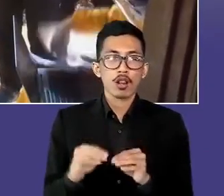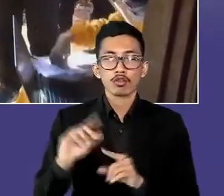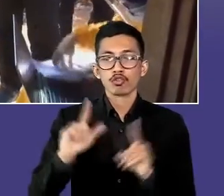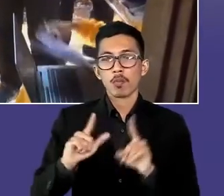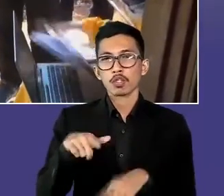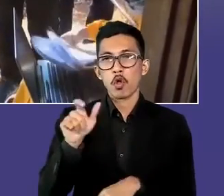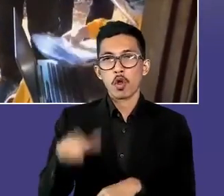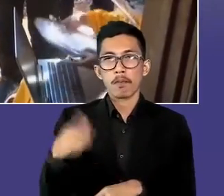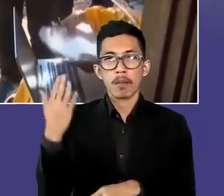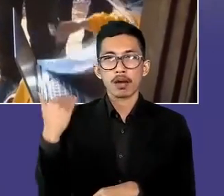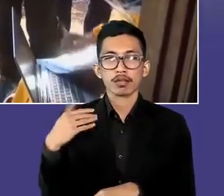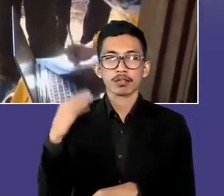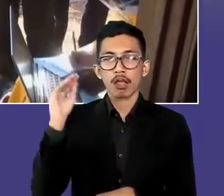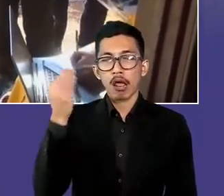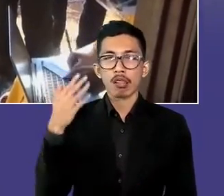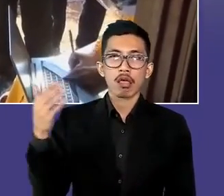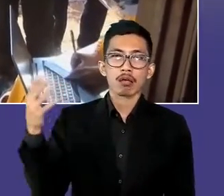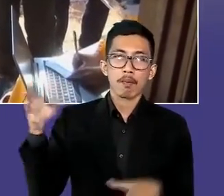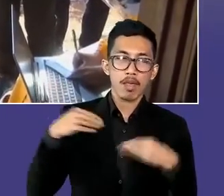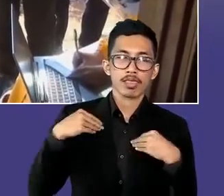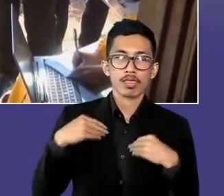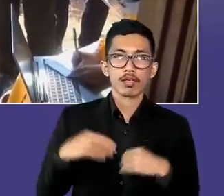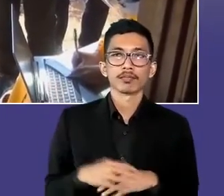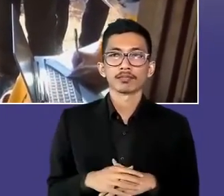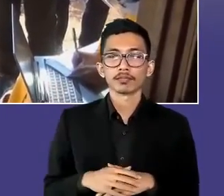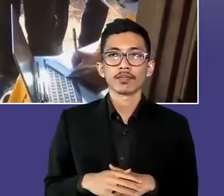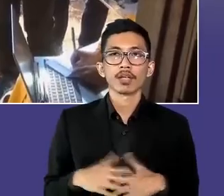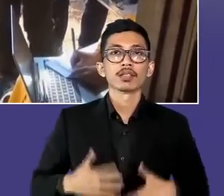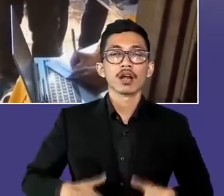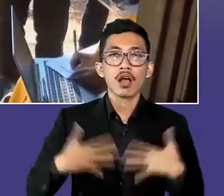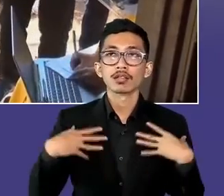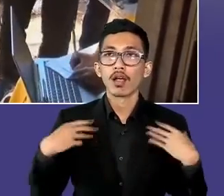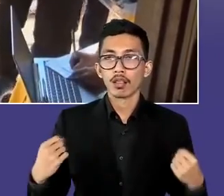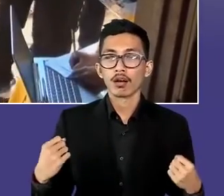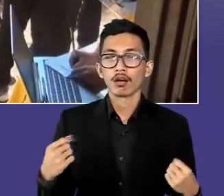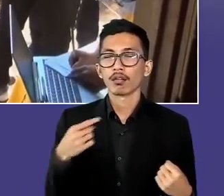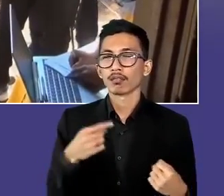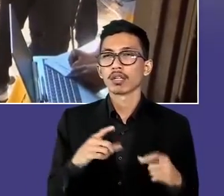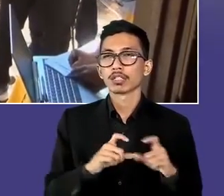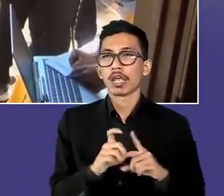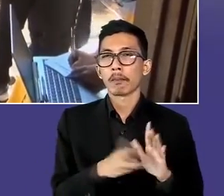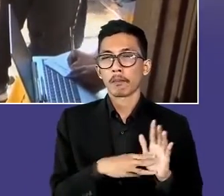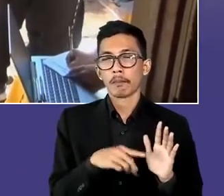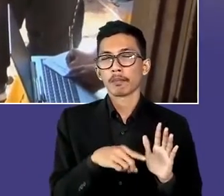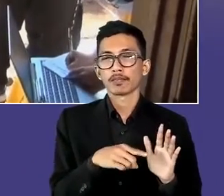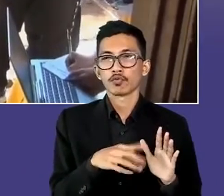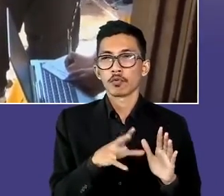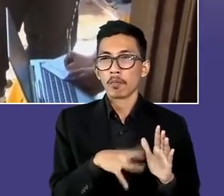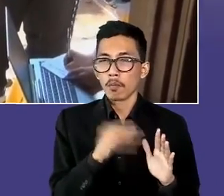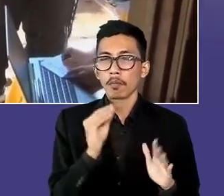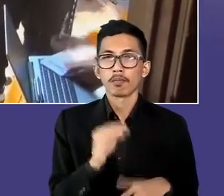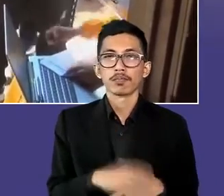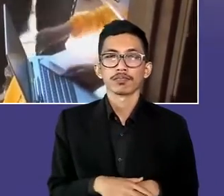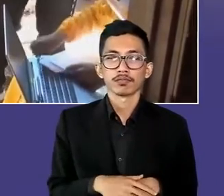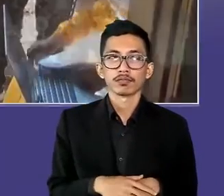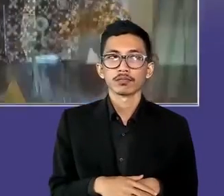kemarin dari Jakarta. Jadi tenaga-tenaga kesehatan kita saat sekarang dari situ. Nah, kira-kira itu Mas yang bisa saya laporkan